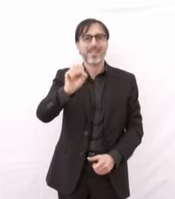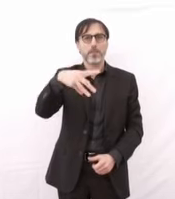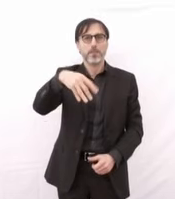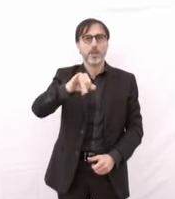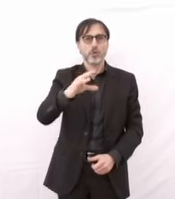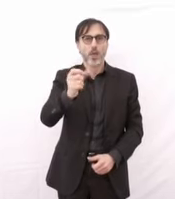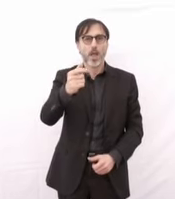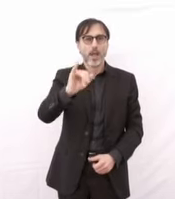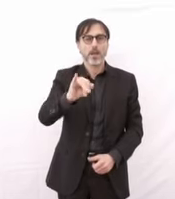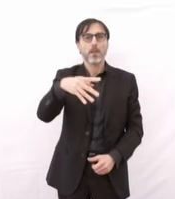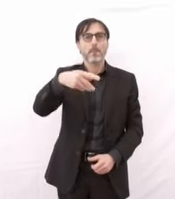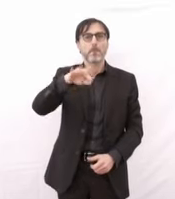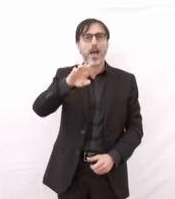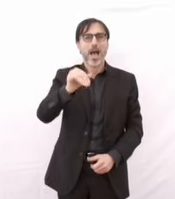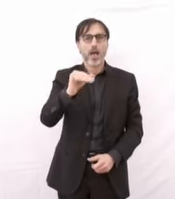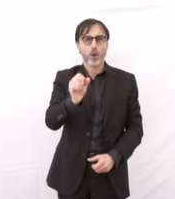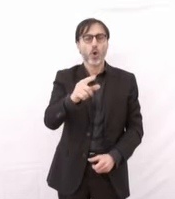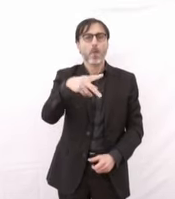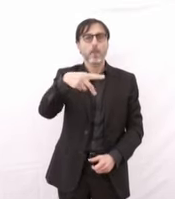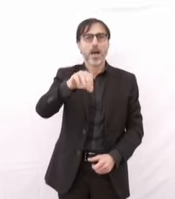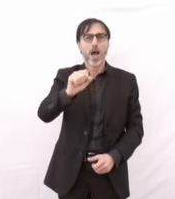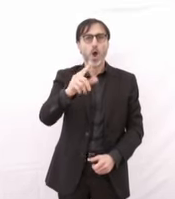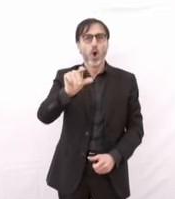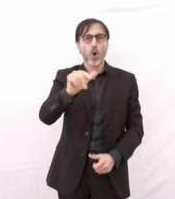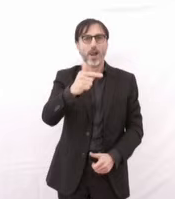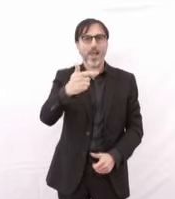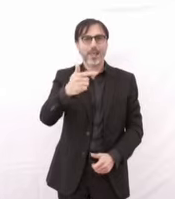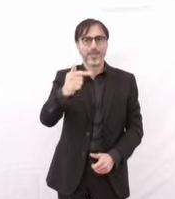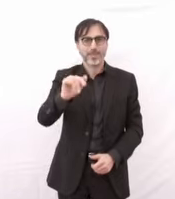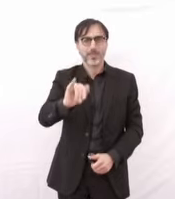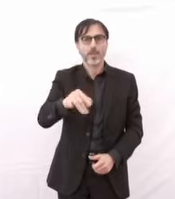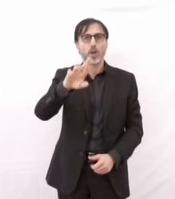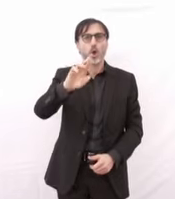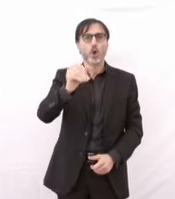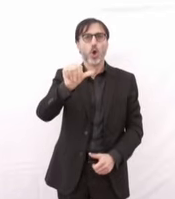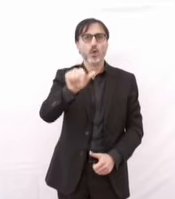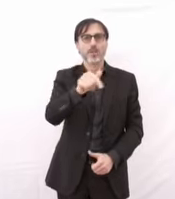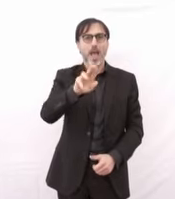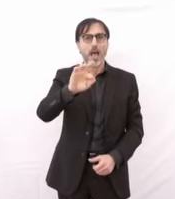Mario Paoletti, Rosario Pagano,